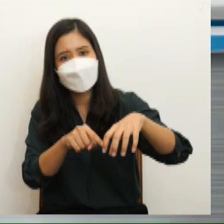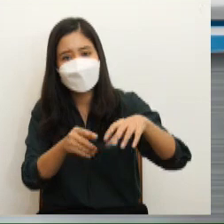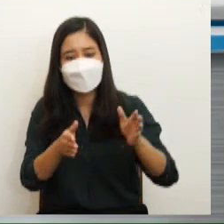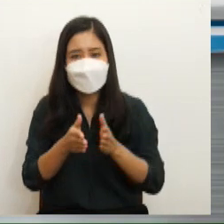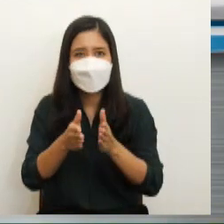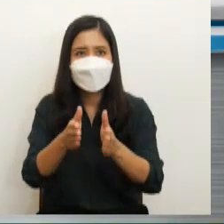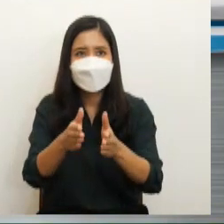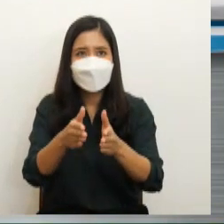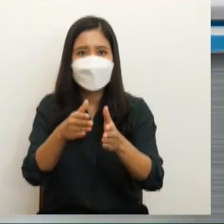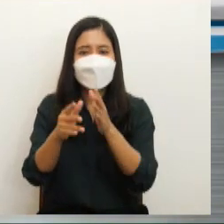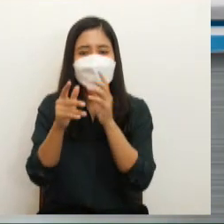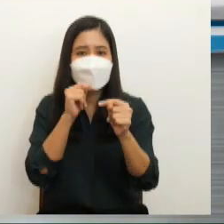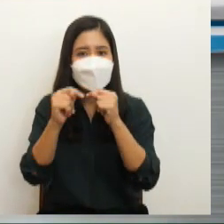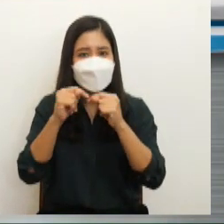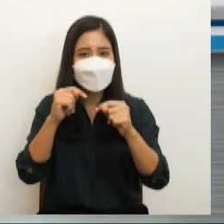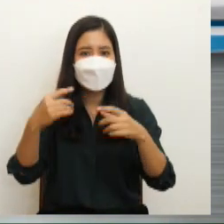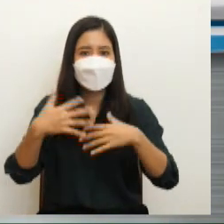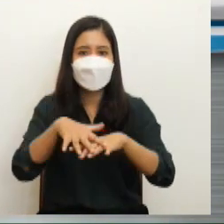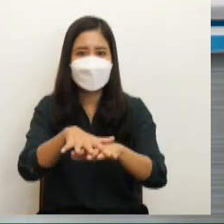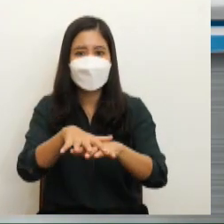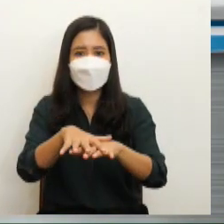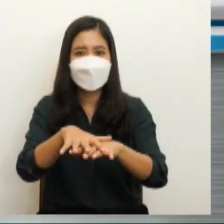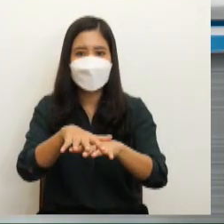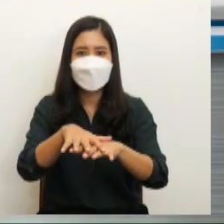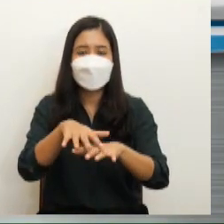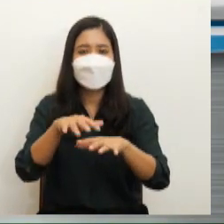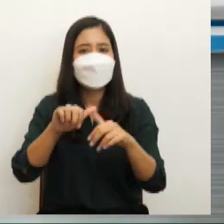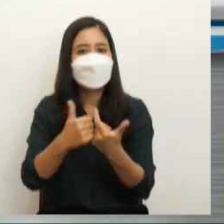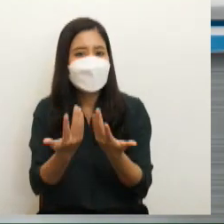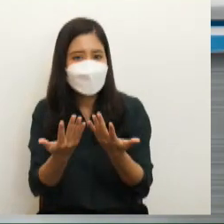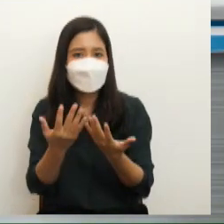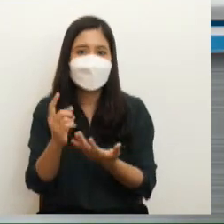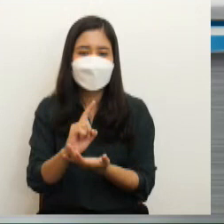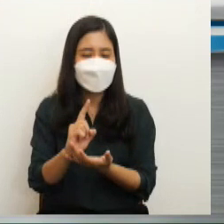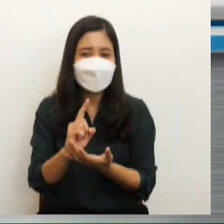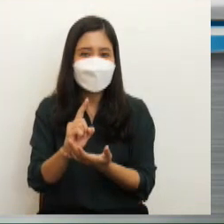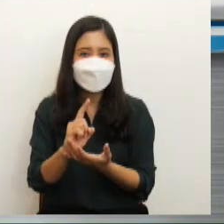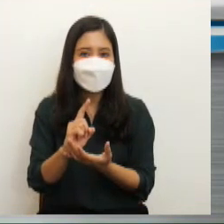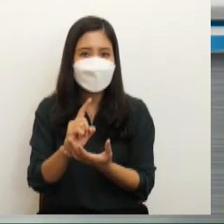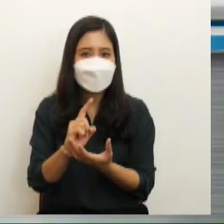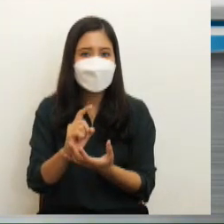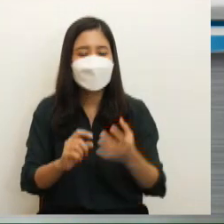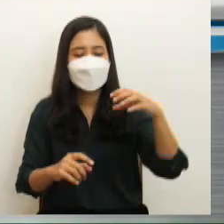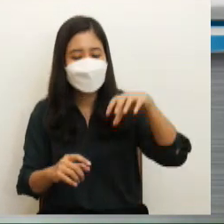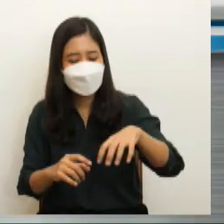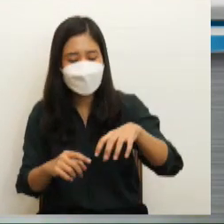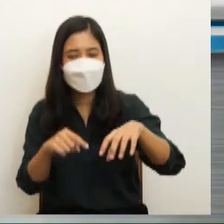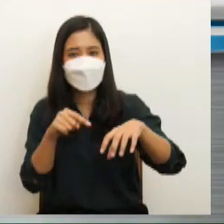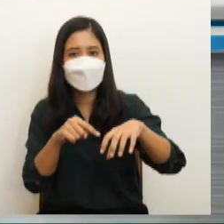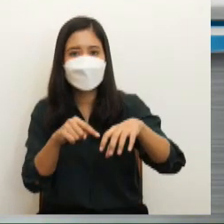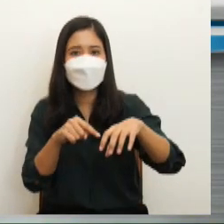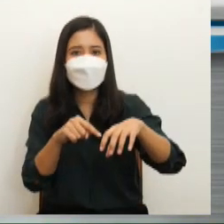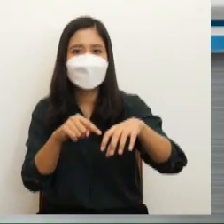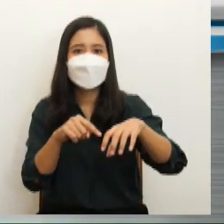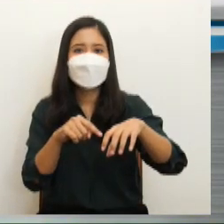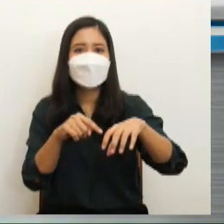การติดต่อประสานงานมีช่องทางไหนได้บ้างรวมทั้งหน่วยของสบคสทเนี่ยได้รับท